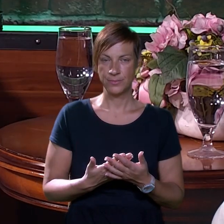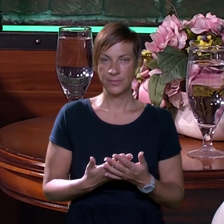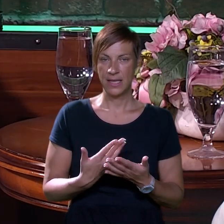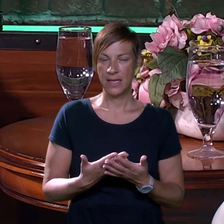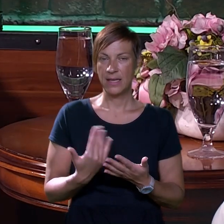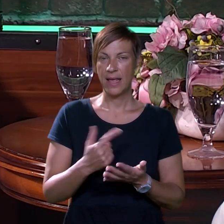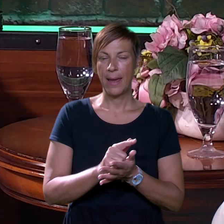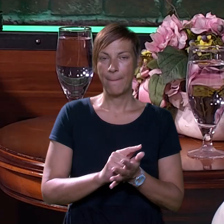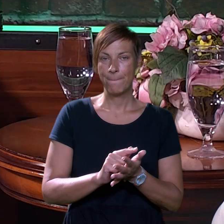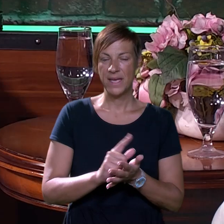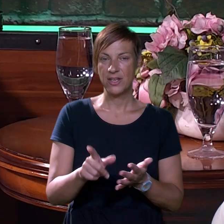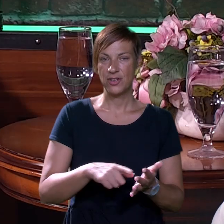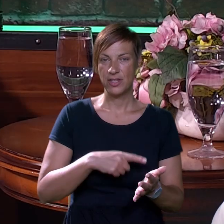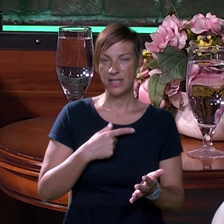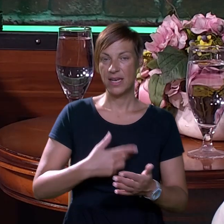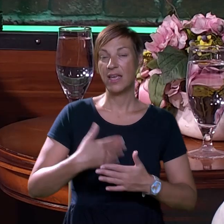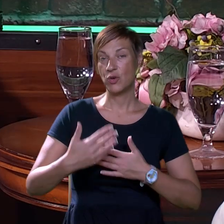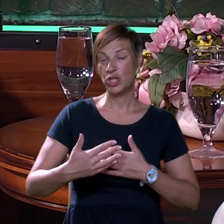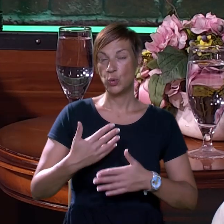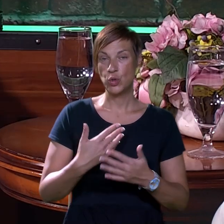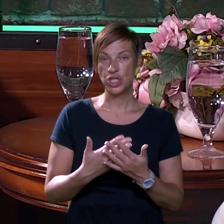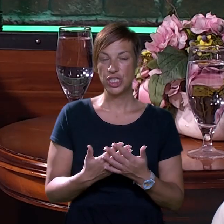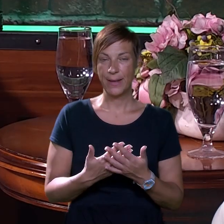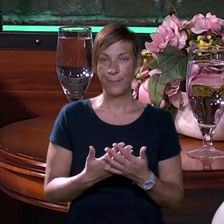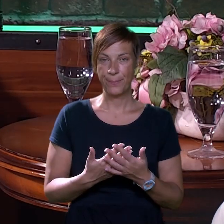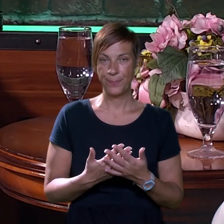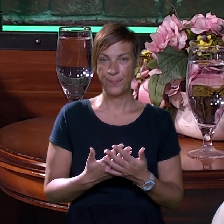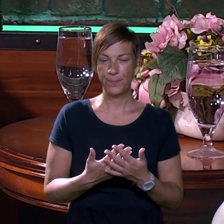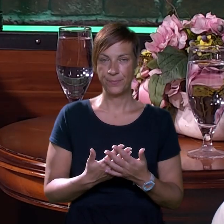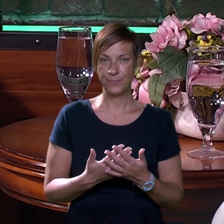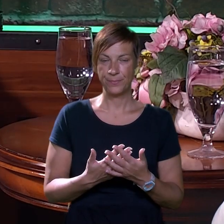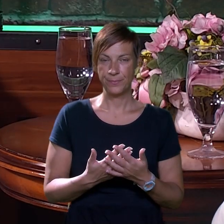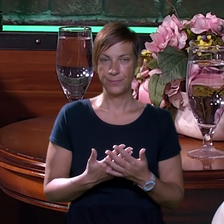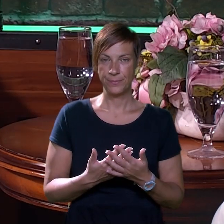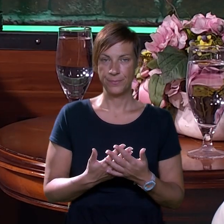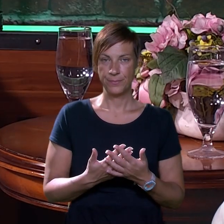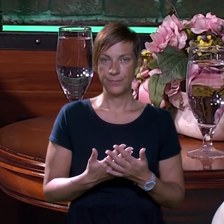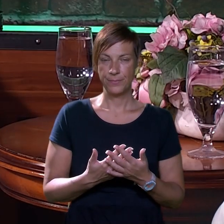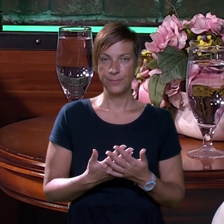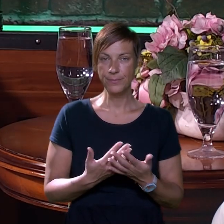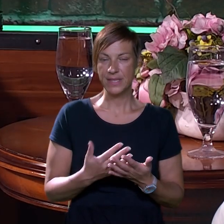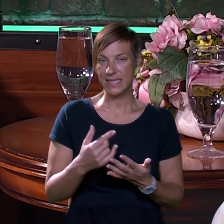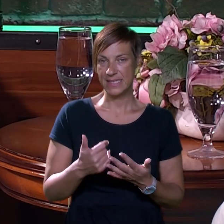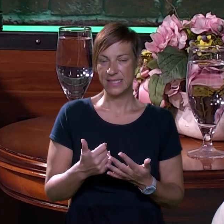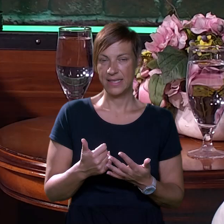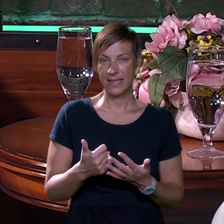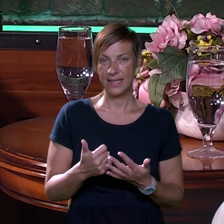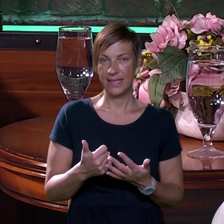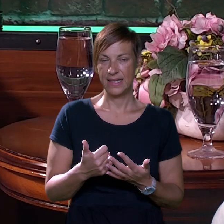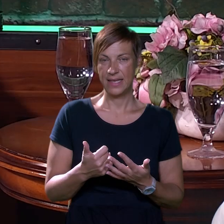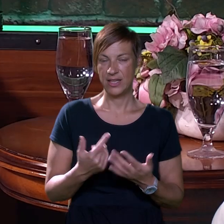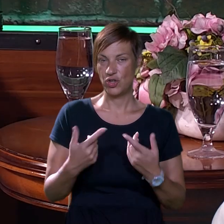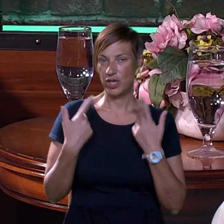Taj moj period je trajao čak i nešto duže, jer iz tako